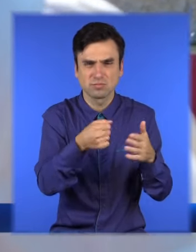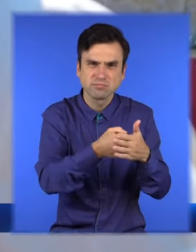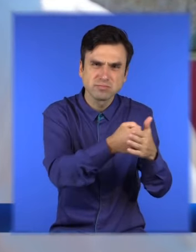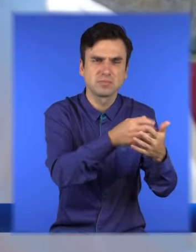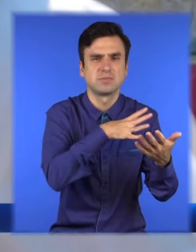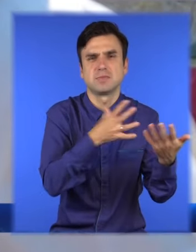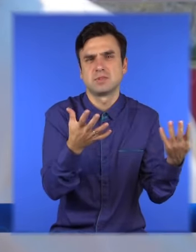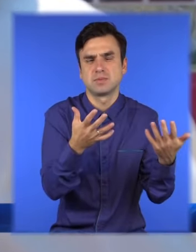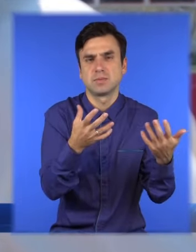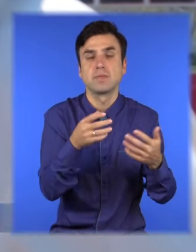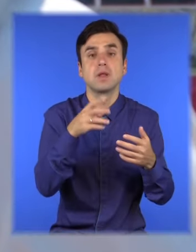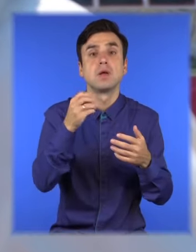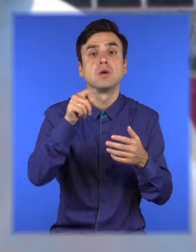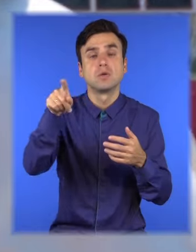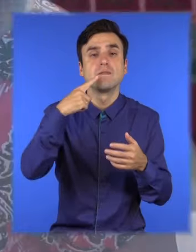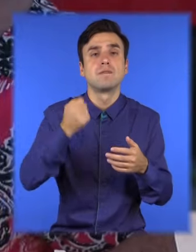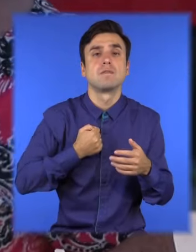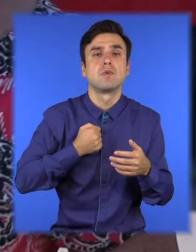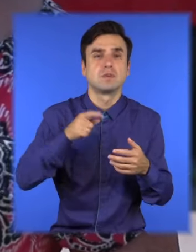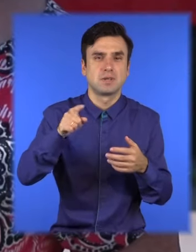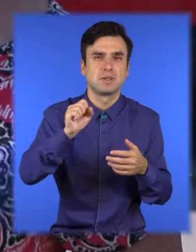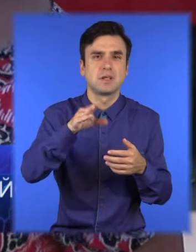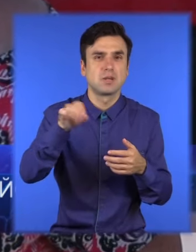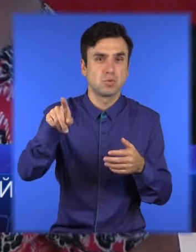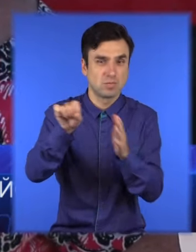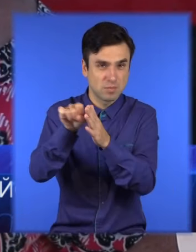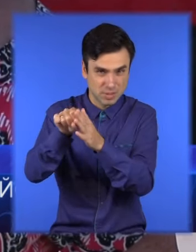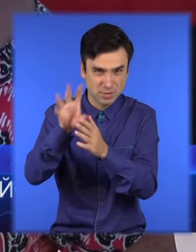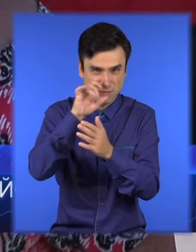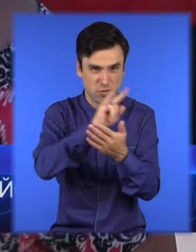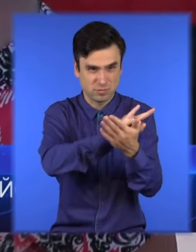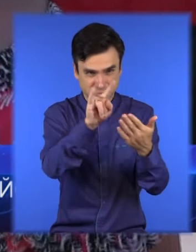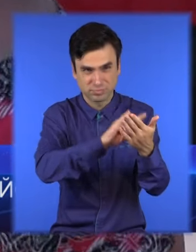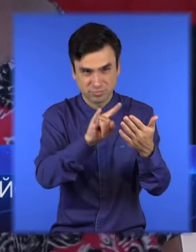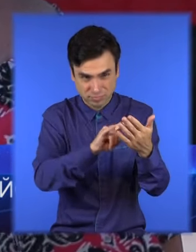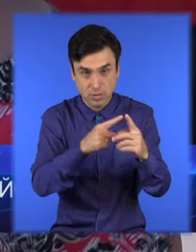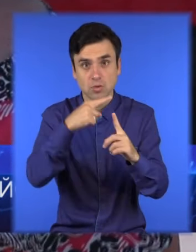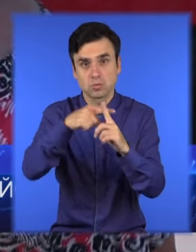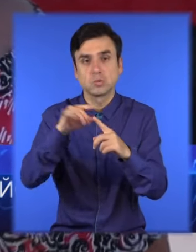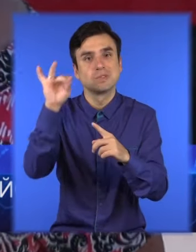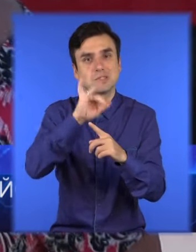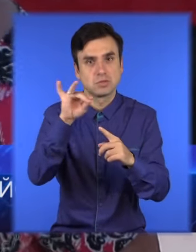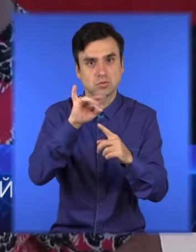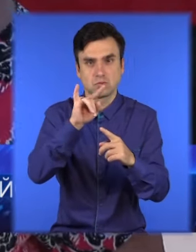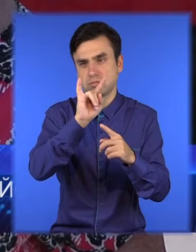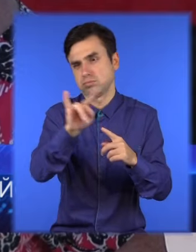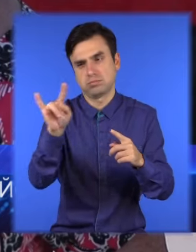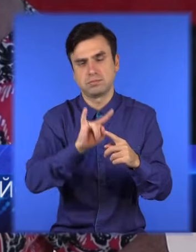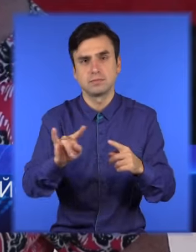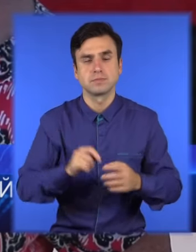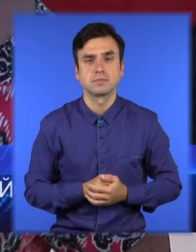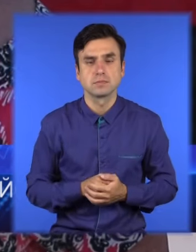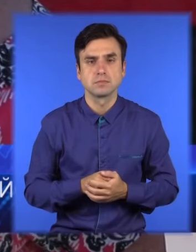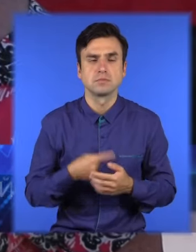світлинами криворіжців, що загинули в зоні АТО. Ми займаємося давно цією стелою, народною стелою ми